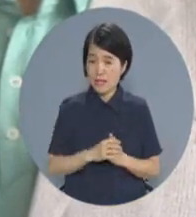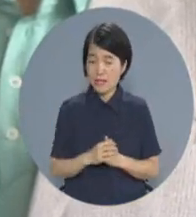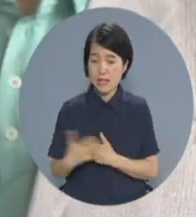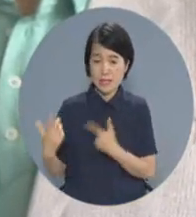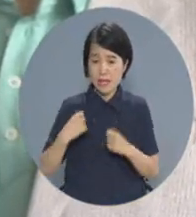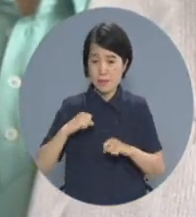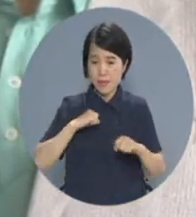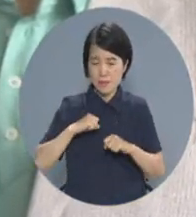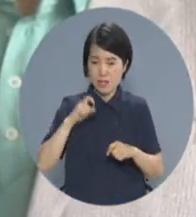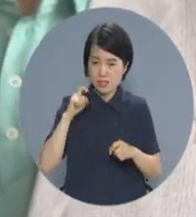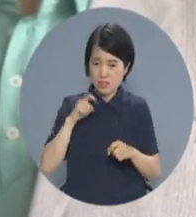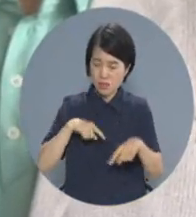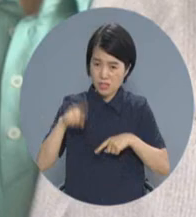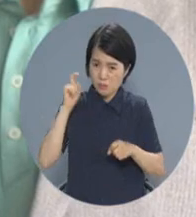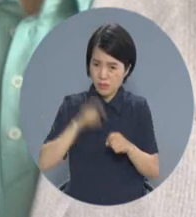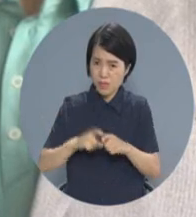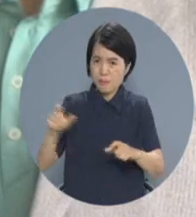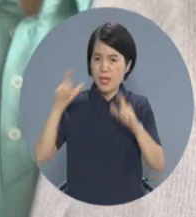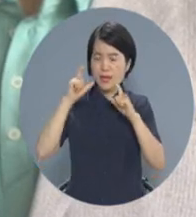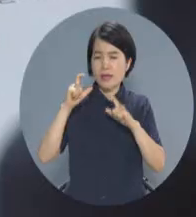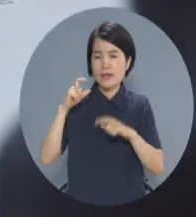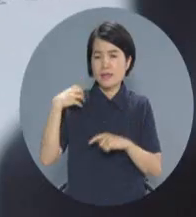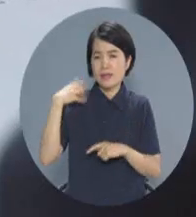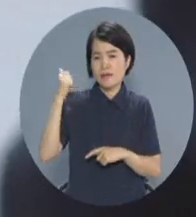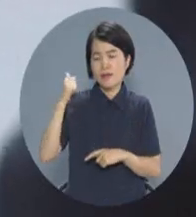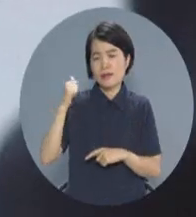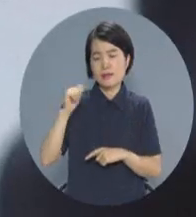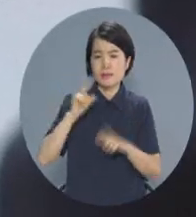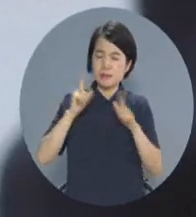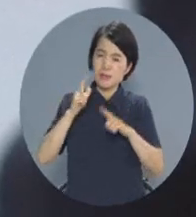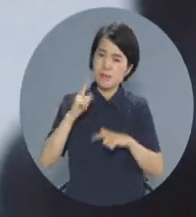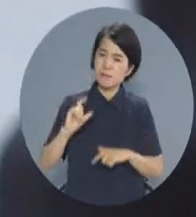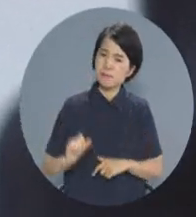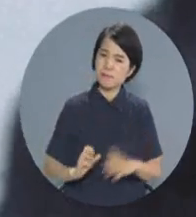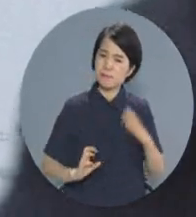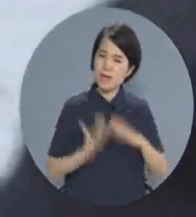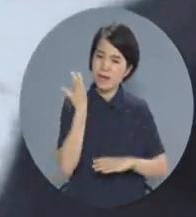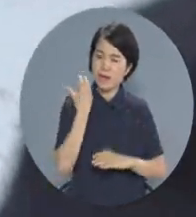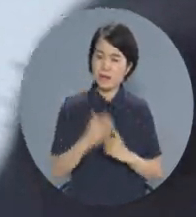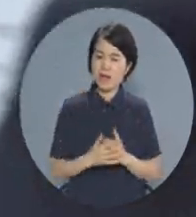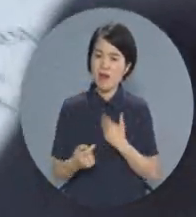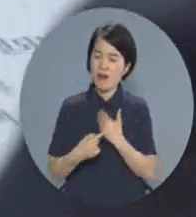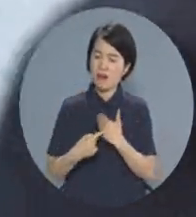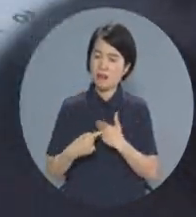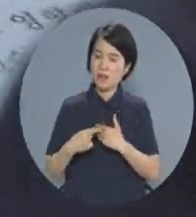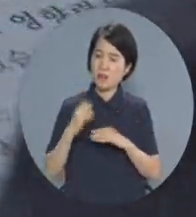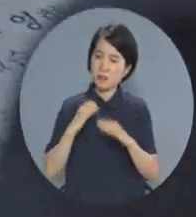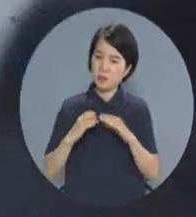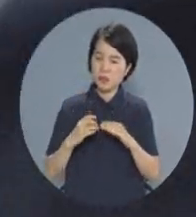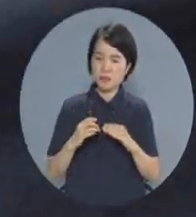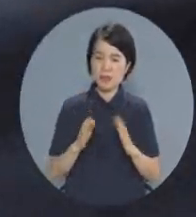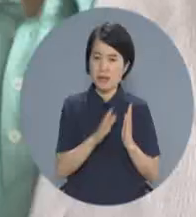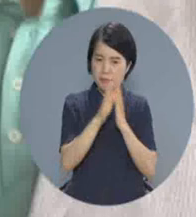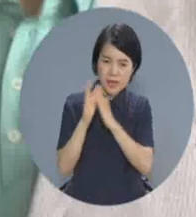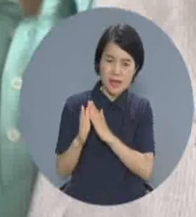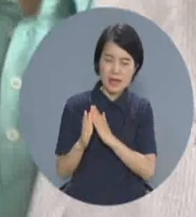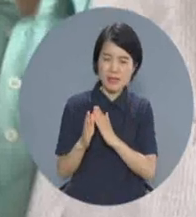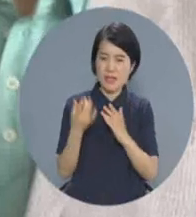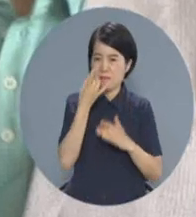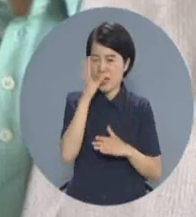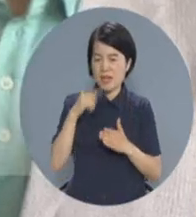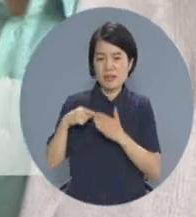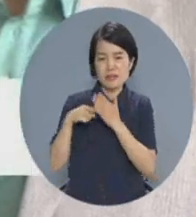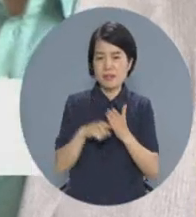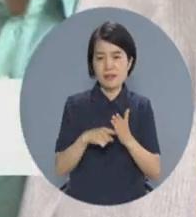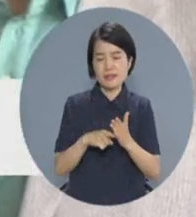행동을 정치적이라 규정한 장관의 태도에 분노한다며 소통을 가장한 일방적 행보에 우려를 나타냈습니다.